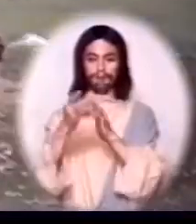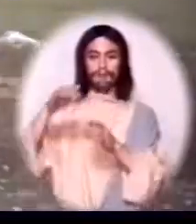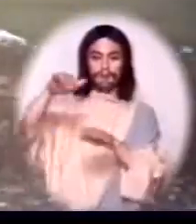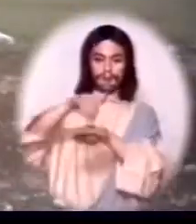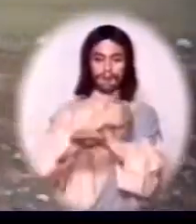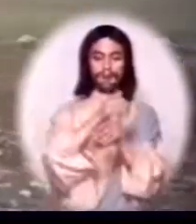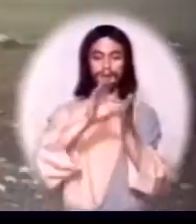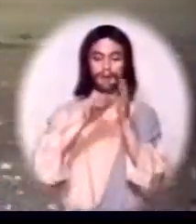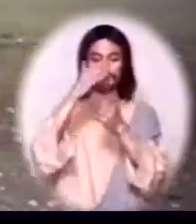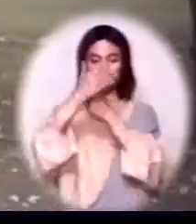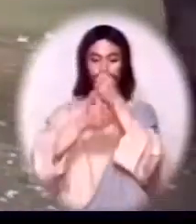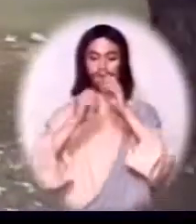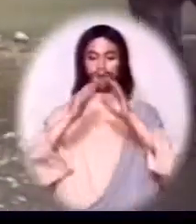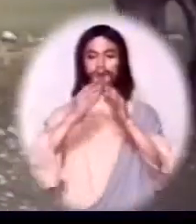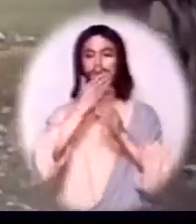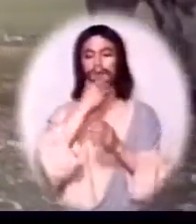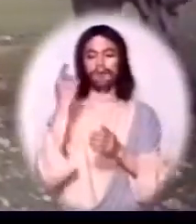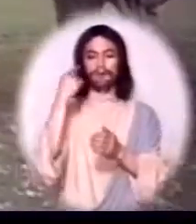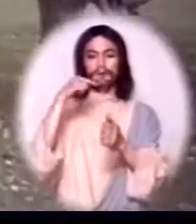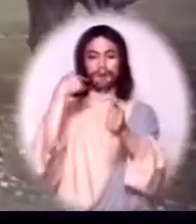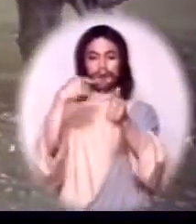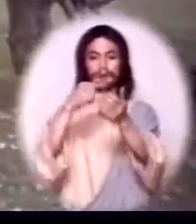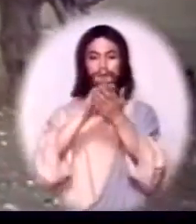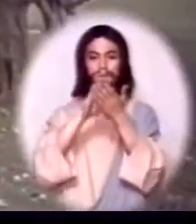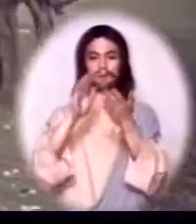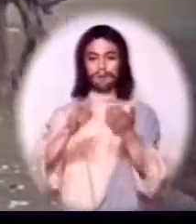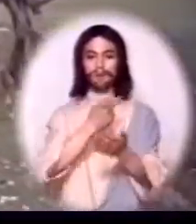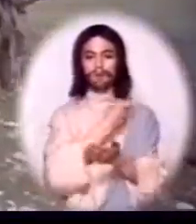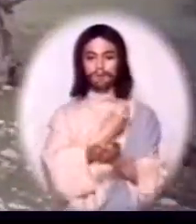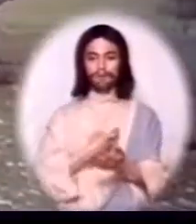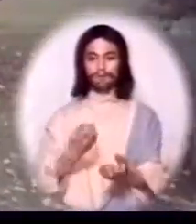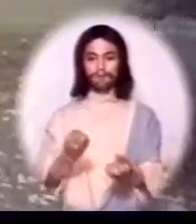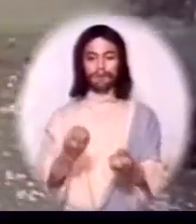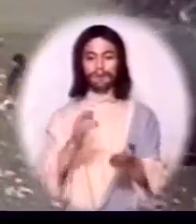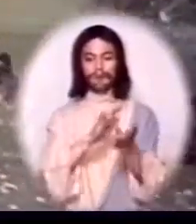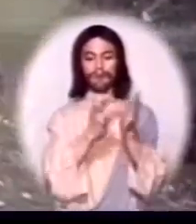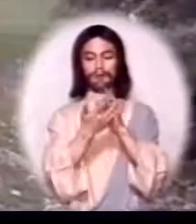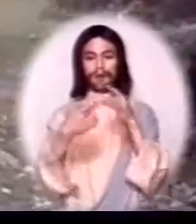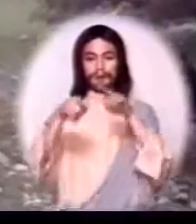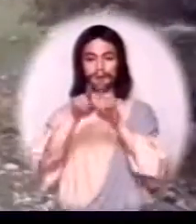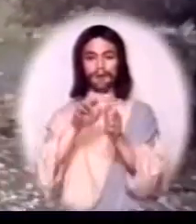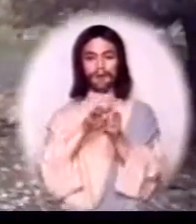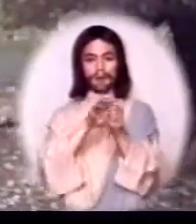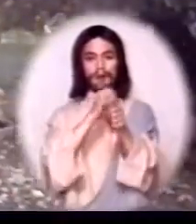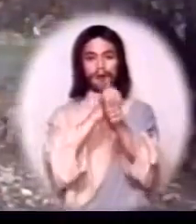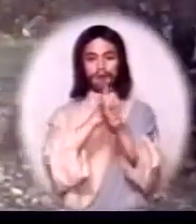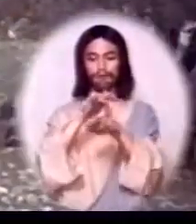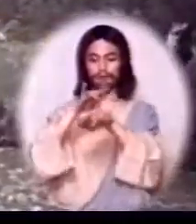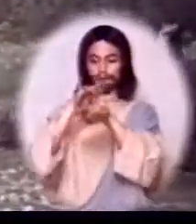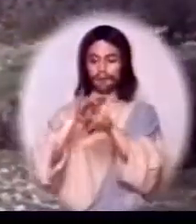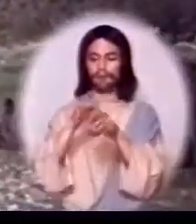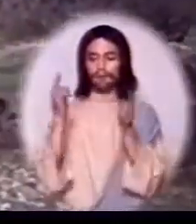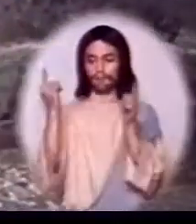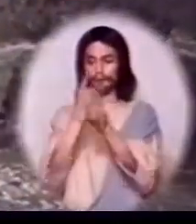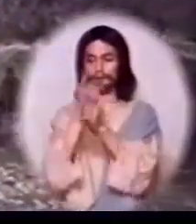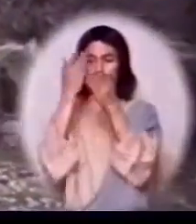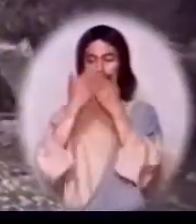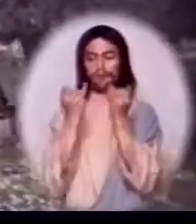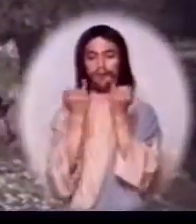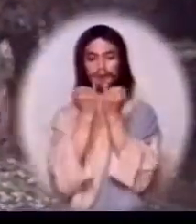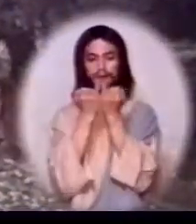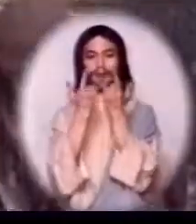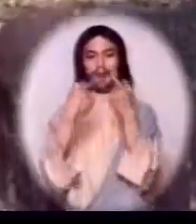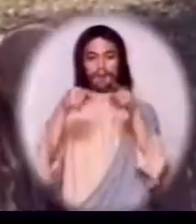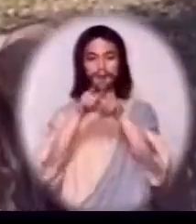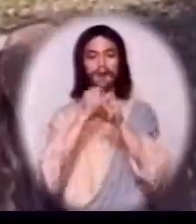예수께서 두루 다니시며 하나님 나라의 복음을 가르치셨습니다. 열두 제자들이 예수님과 함께 다녔고 귀신 들렸다 고침받은